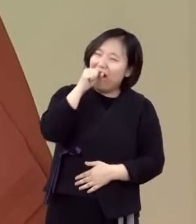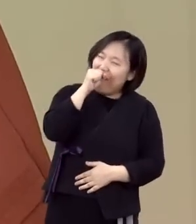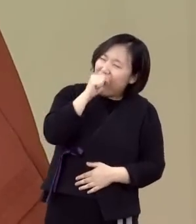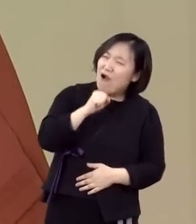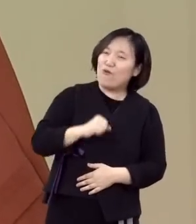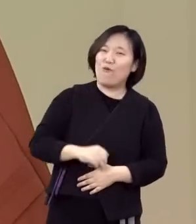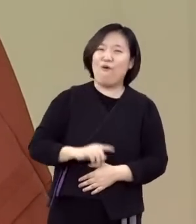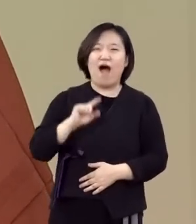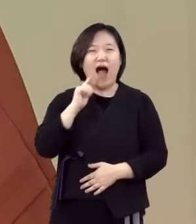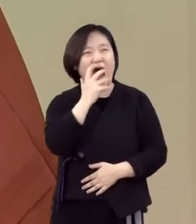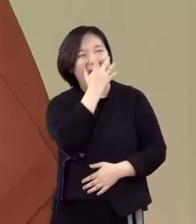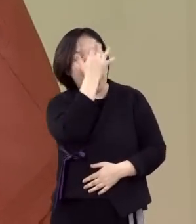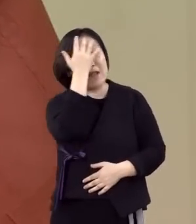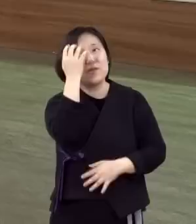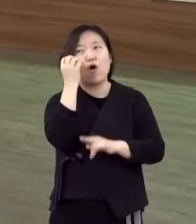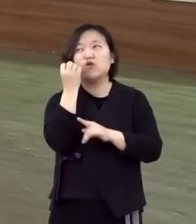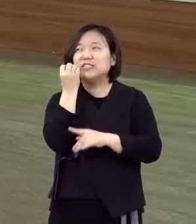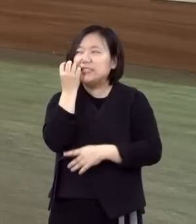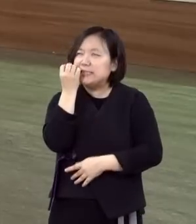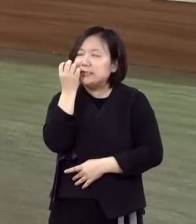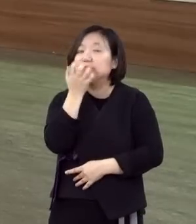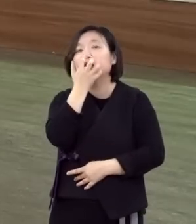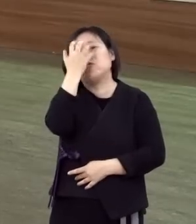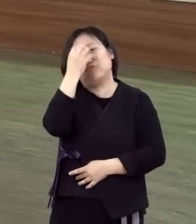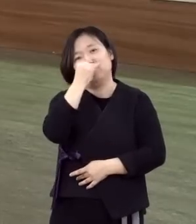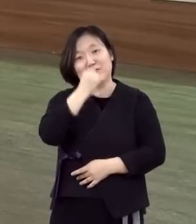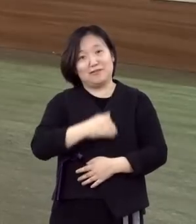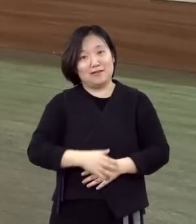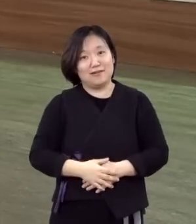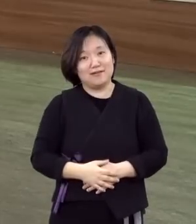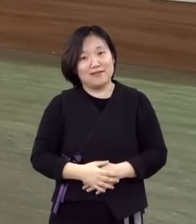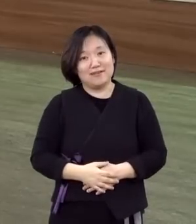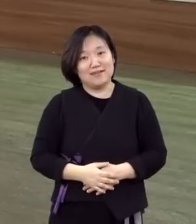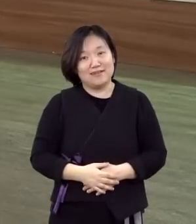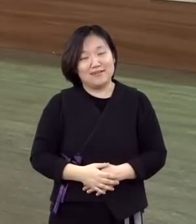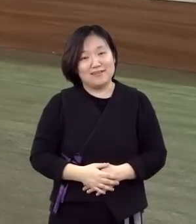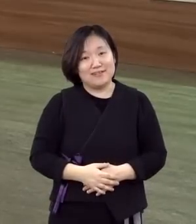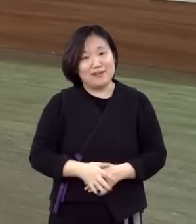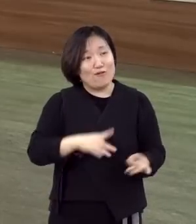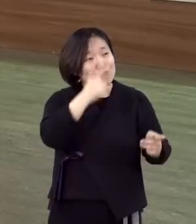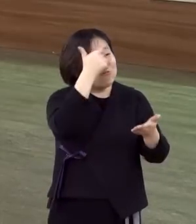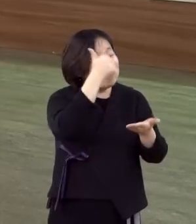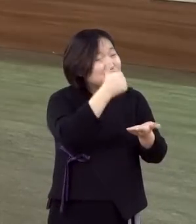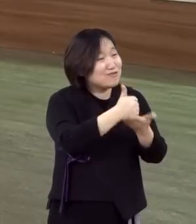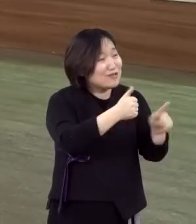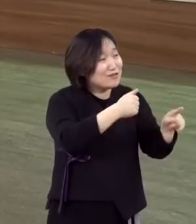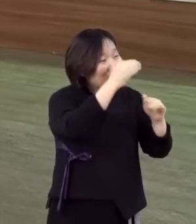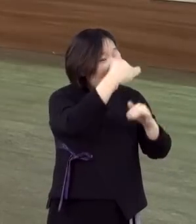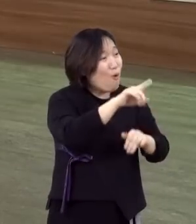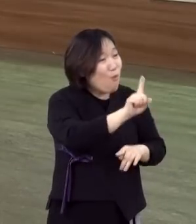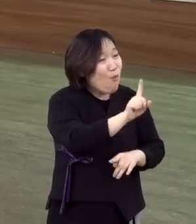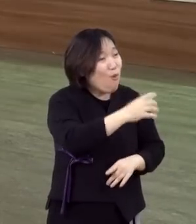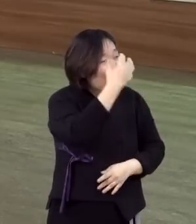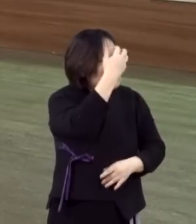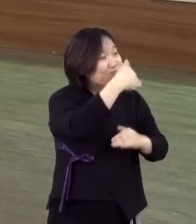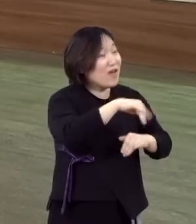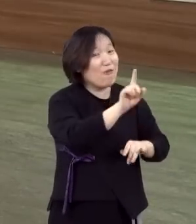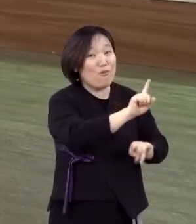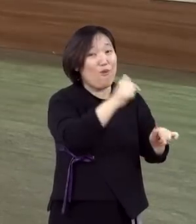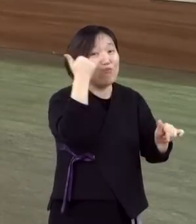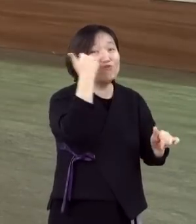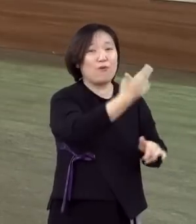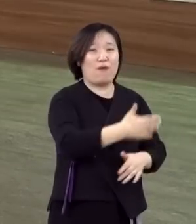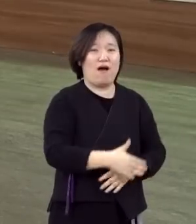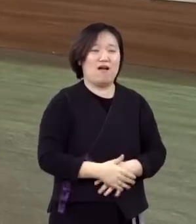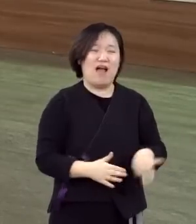꿈을꾸었다.그래서저는"존자님, 구체적으로어떤꿈을꾸셨습니까 ?"라고물었습니다.그는"글쎄요,잘모르겠네